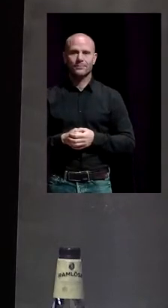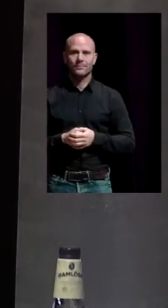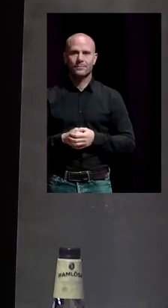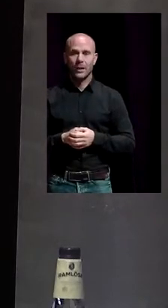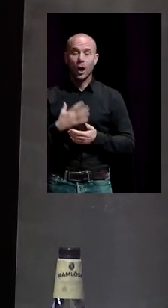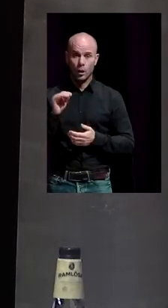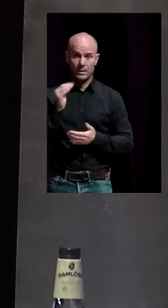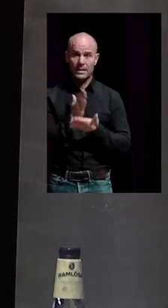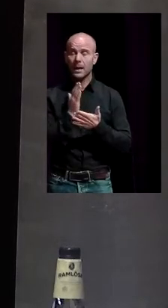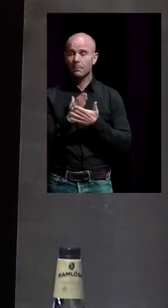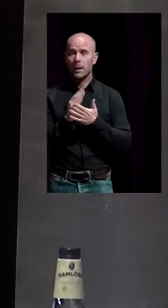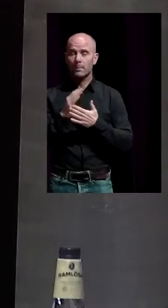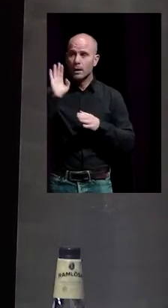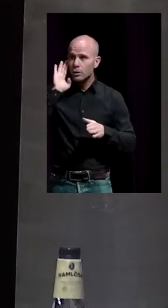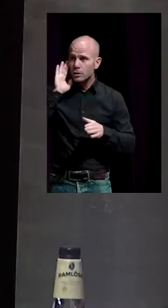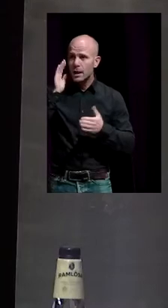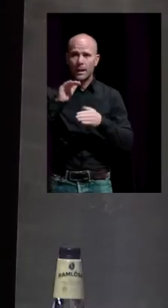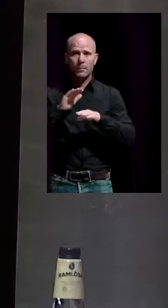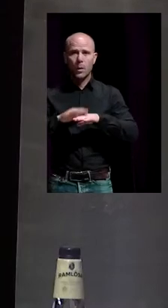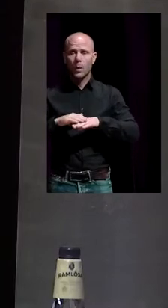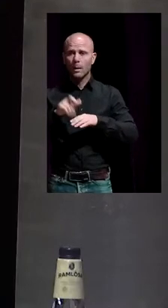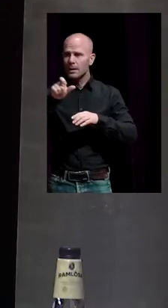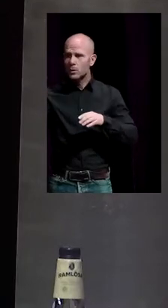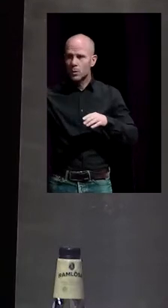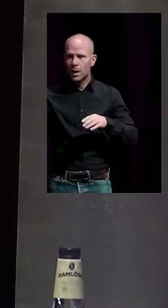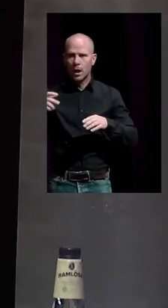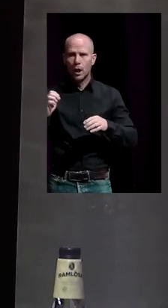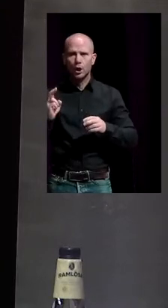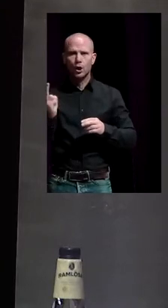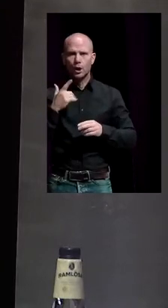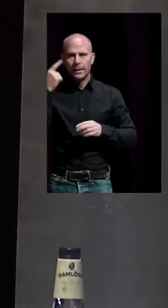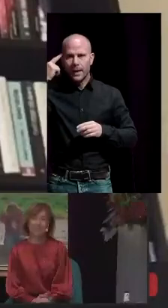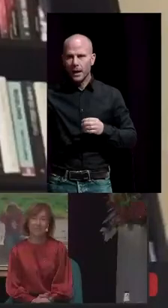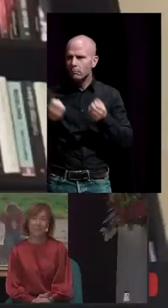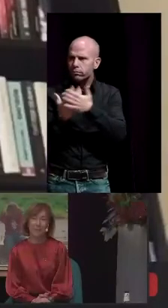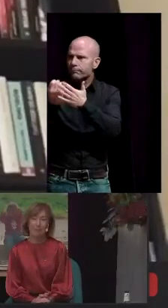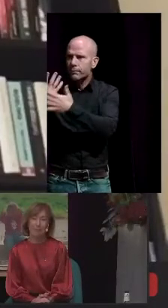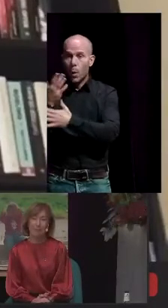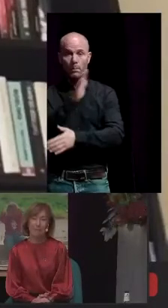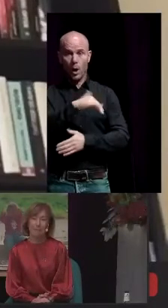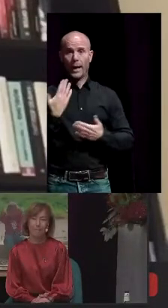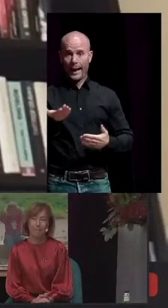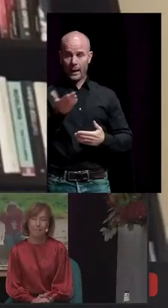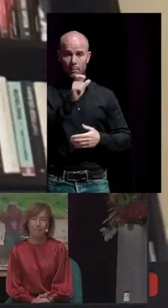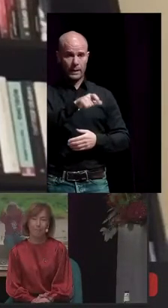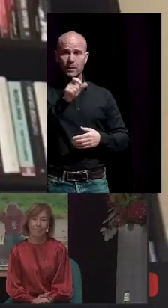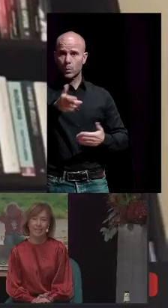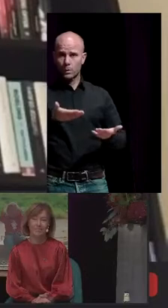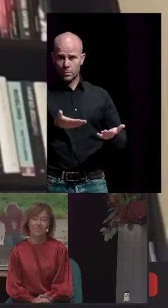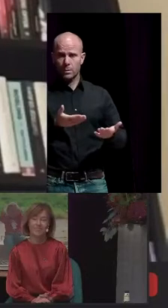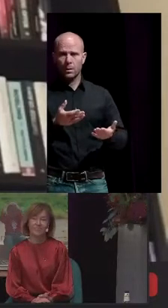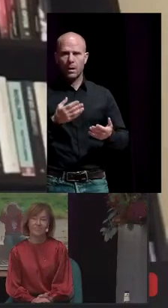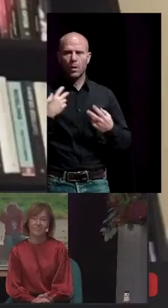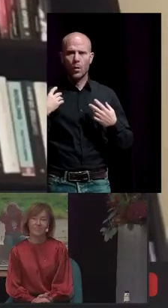nya tankar när man lyssnar till människor. Och barn är människor. Och det är så ofta slående att vi egentligen vet